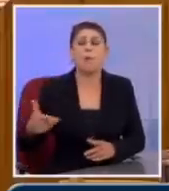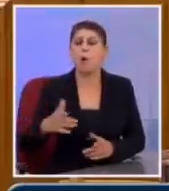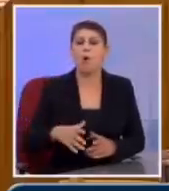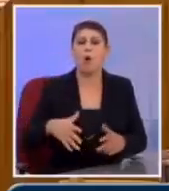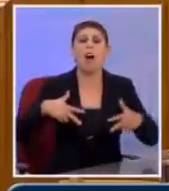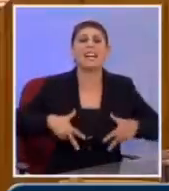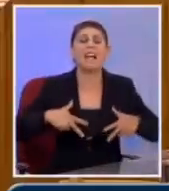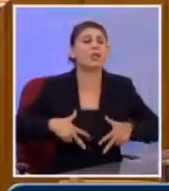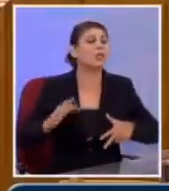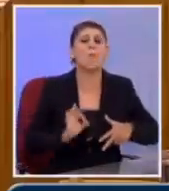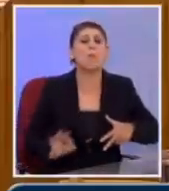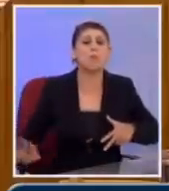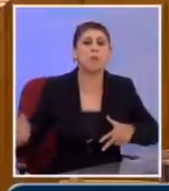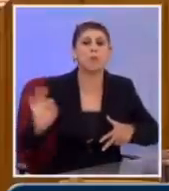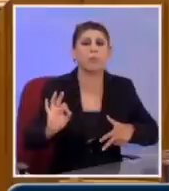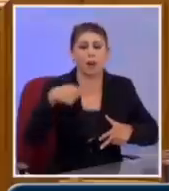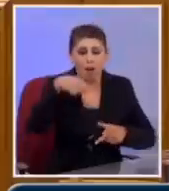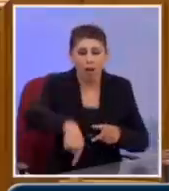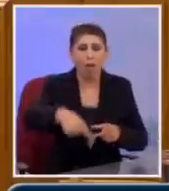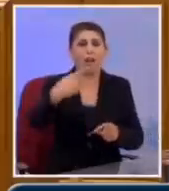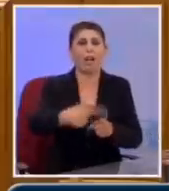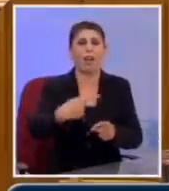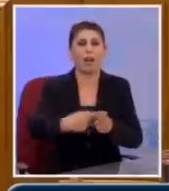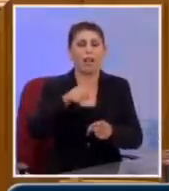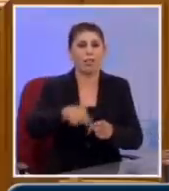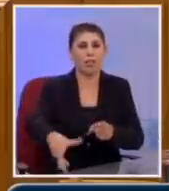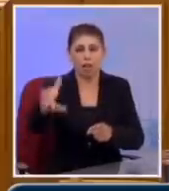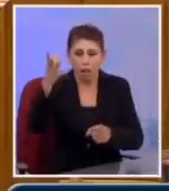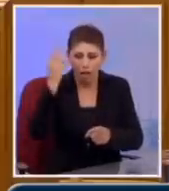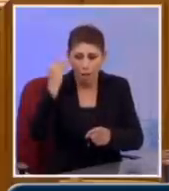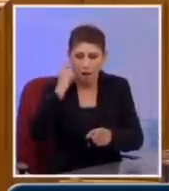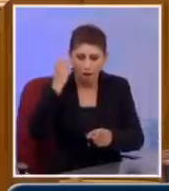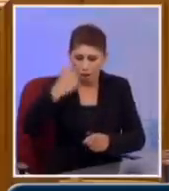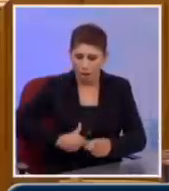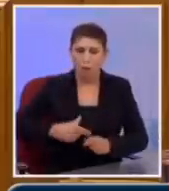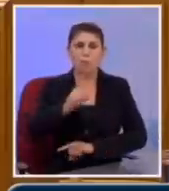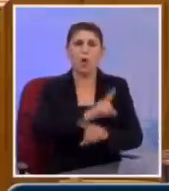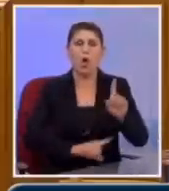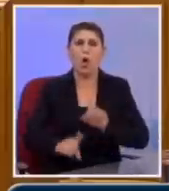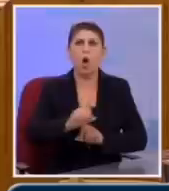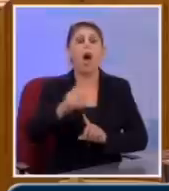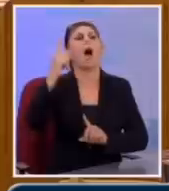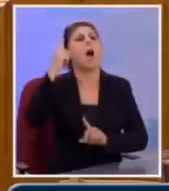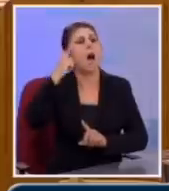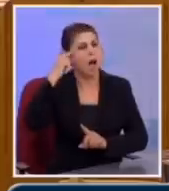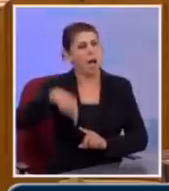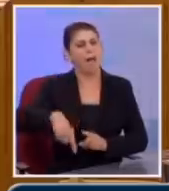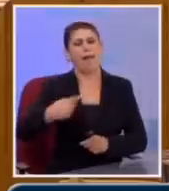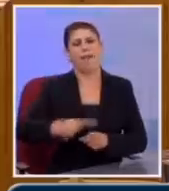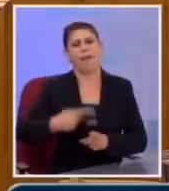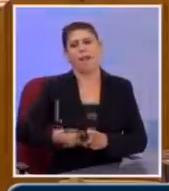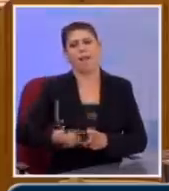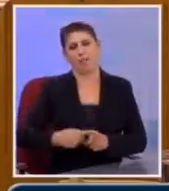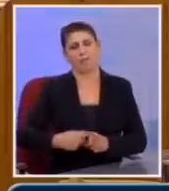Ελλάδα. Εδώ που ζήσαν, εδώ που γνώρισαν τον εαυτό τους, εδώ που γνώρισαν τον κόσμο. Μπορούμε